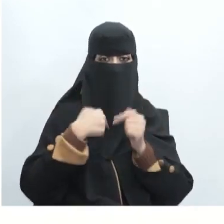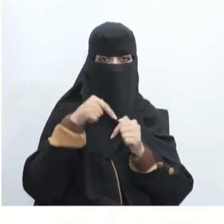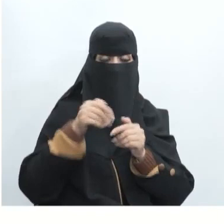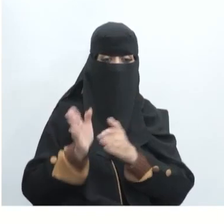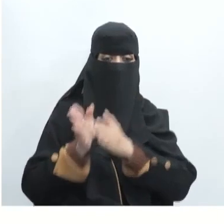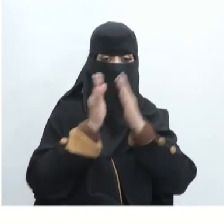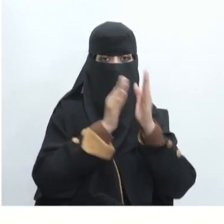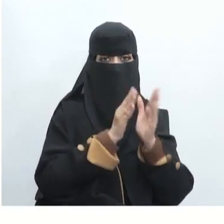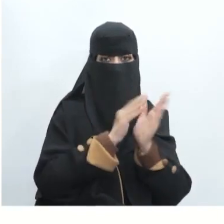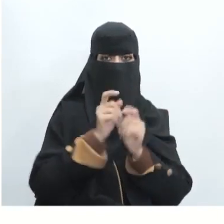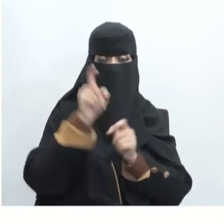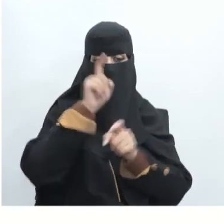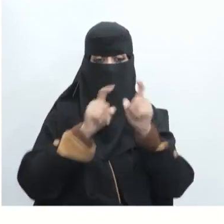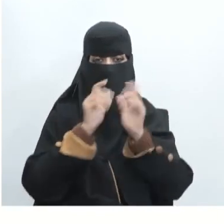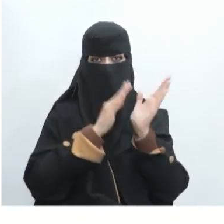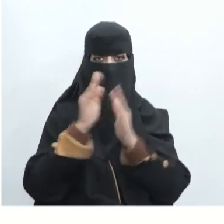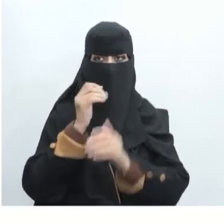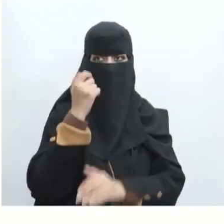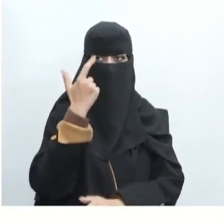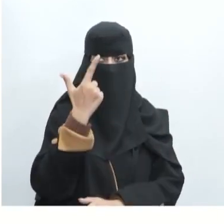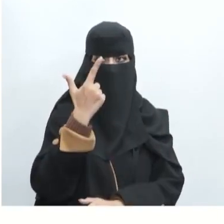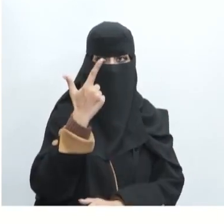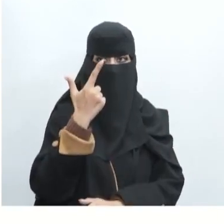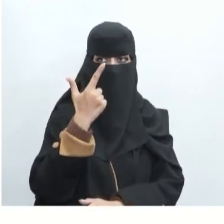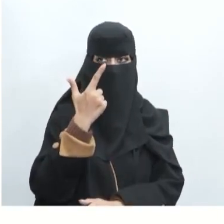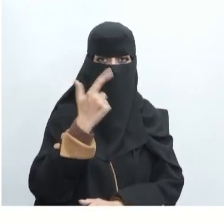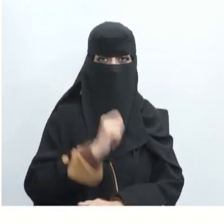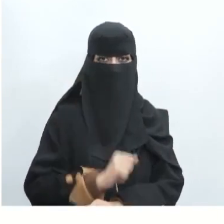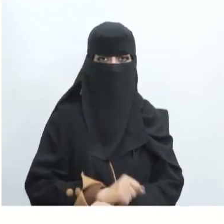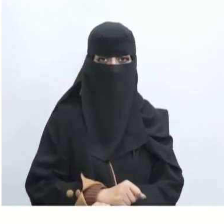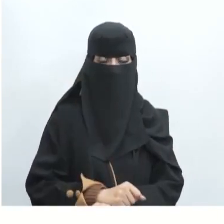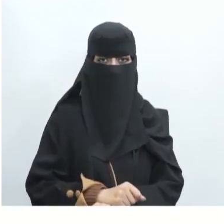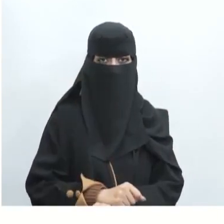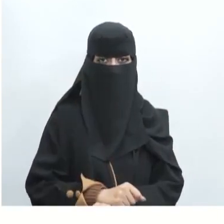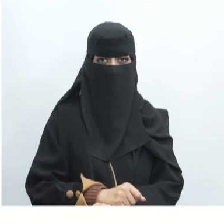ننتقل الى تقويم الوحده السابعه